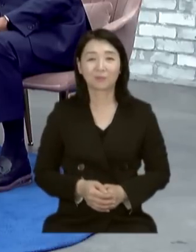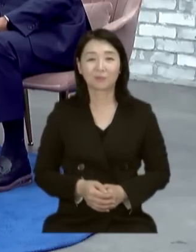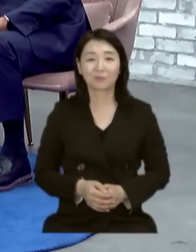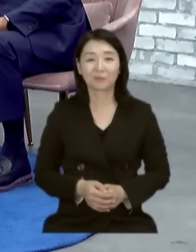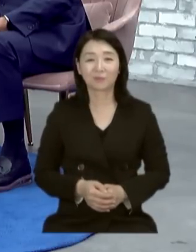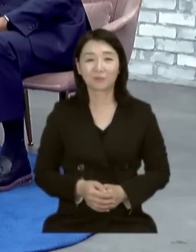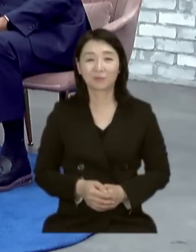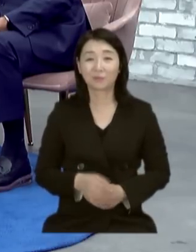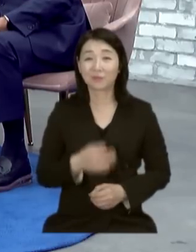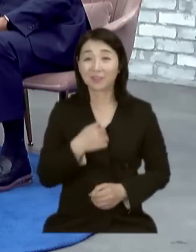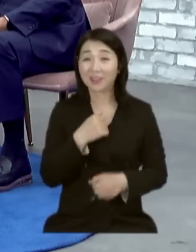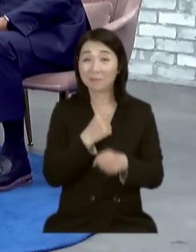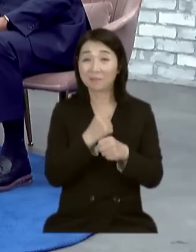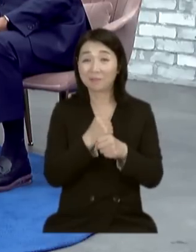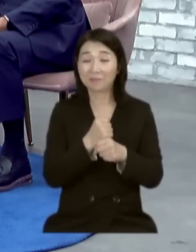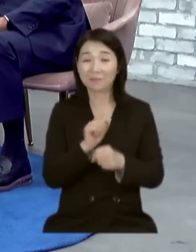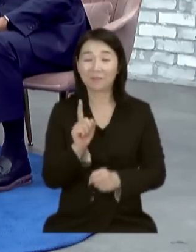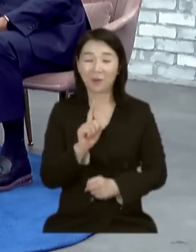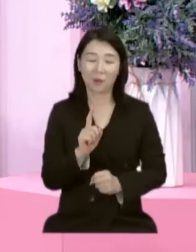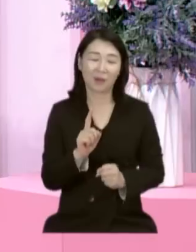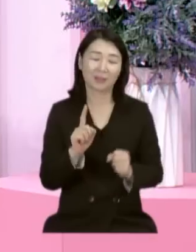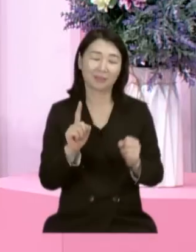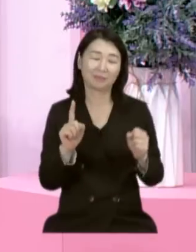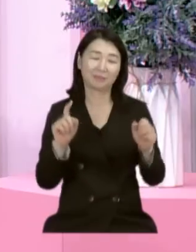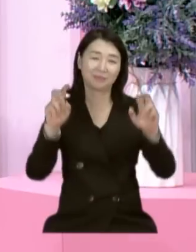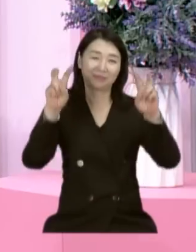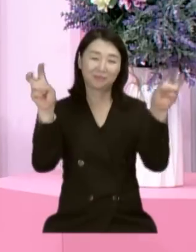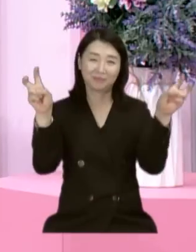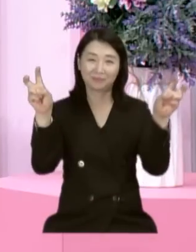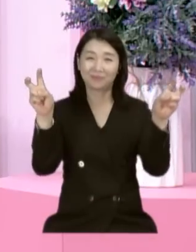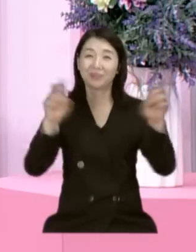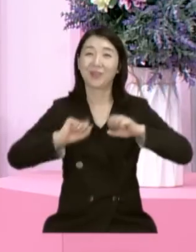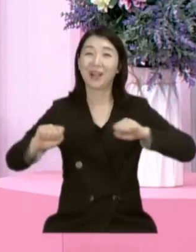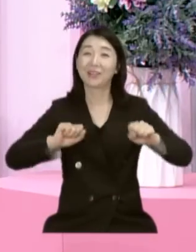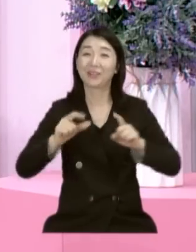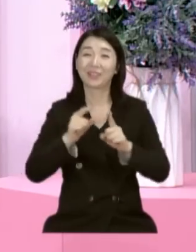제가 이제 만든 그 캠페인 같은 단어인데